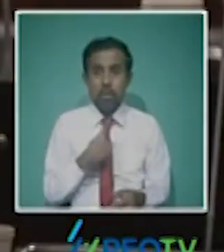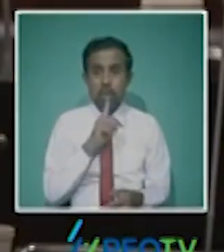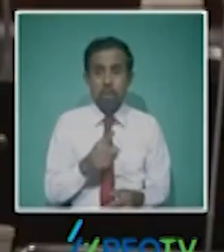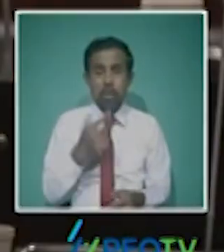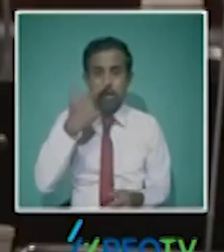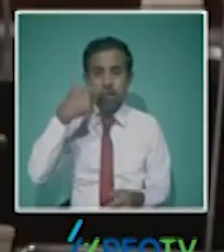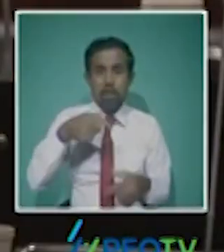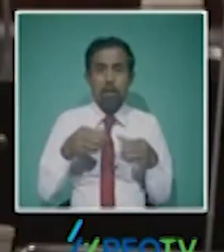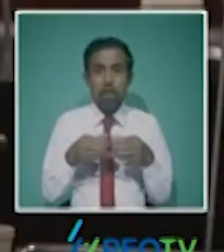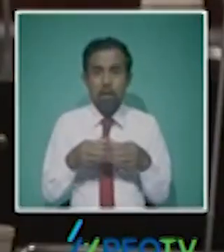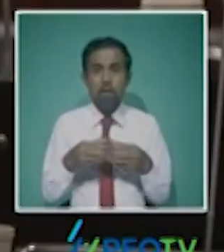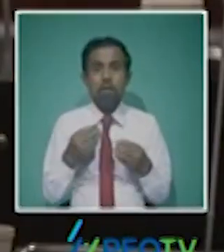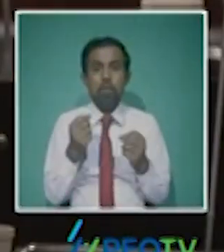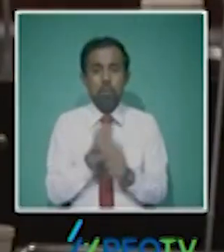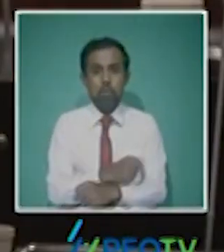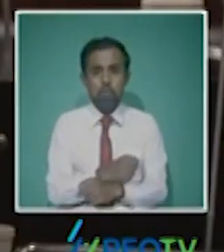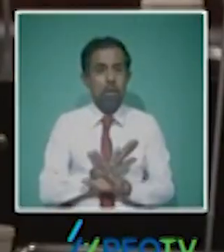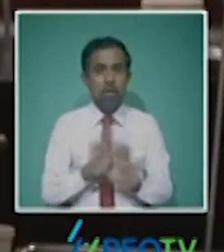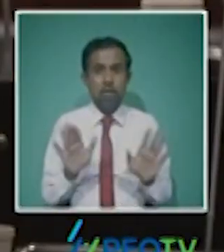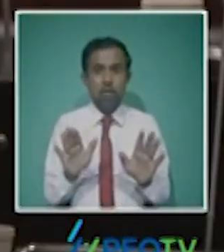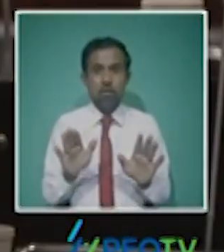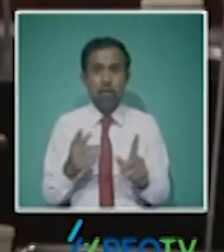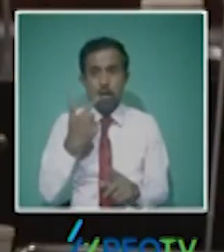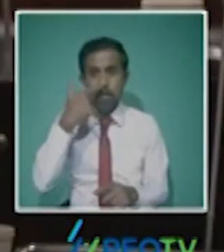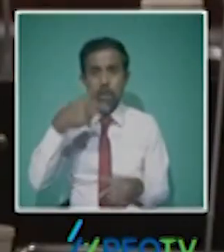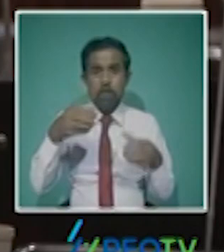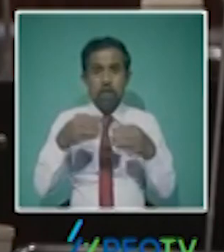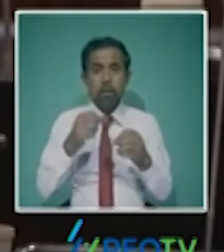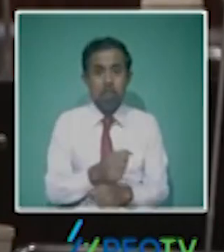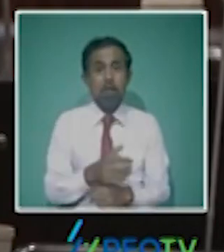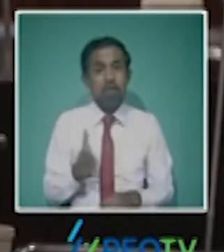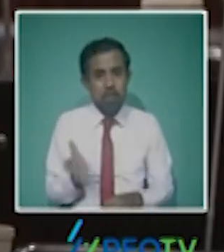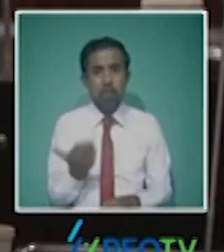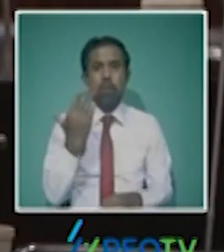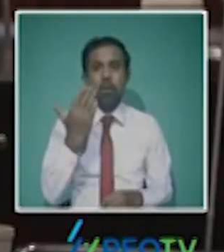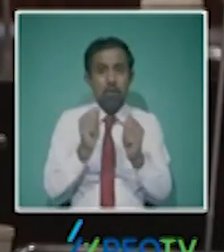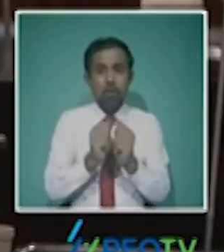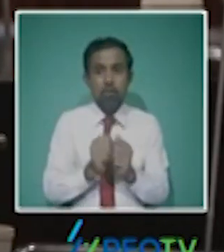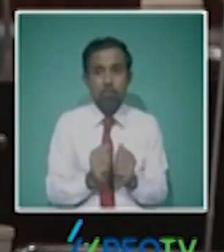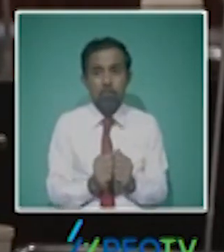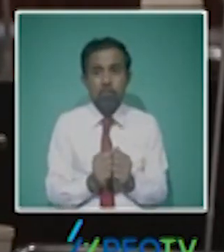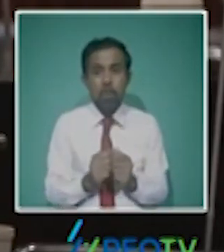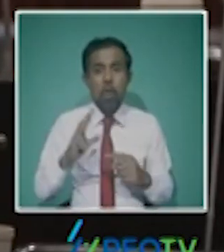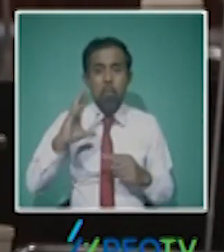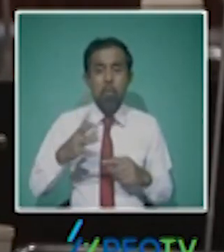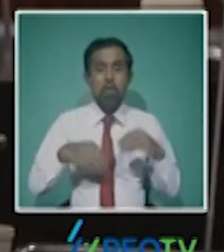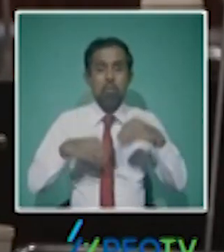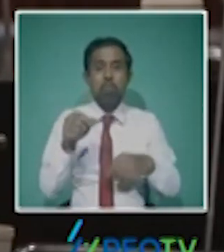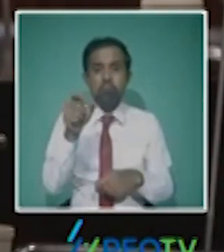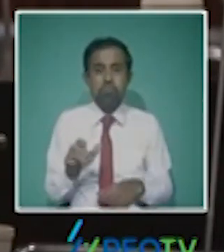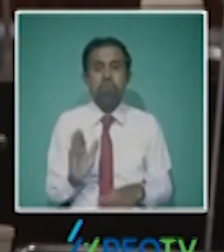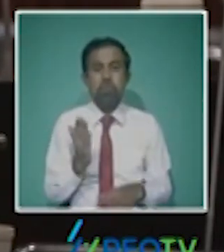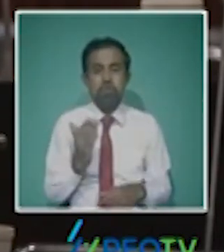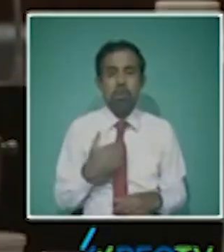තෙල් සංස්ථාව බංකොලොත් උනා නෙවෙයි තෙල් සංස්ථාව බංකොලොත් කළා ඒක කළේ මෝඩ දේශපාලුවන් හින්දා